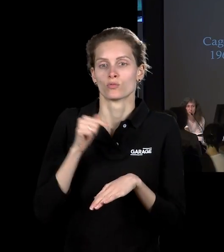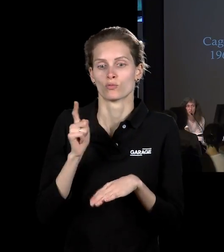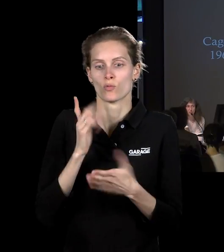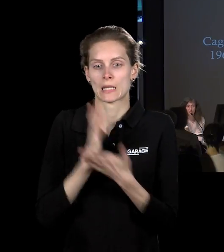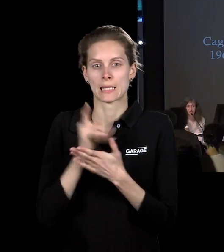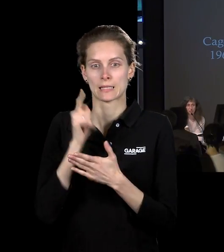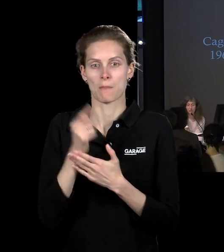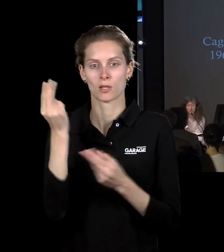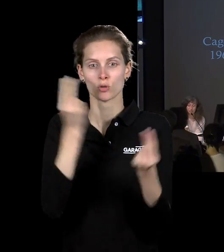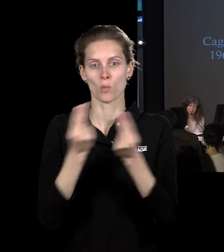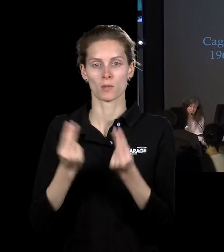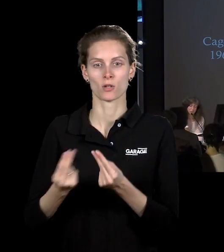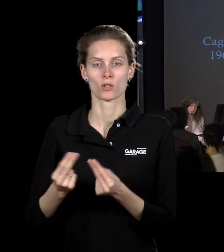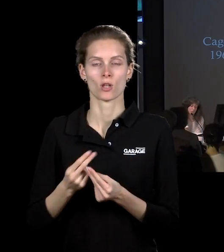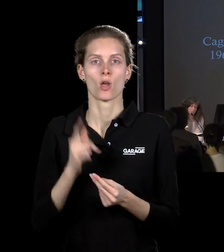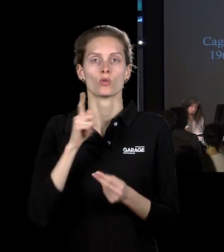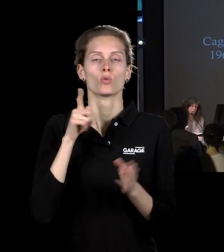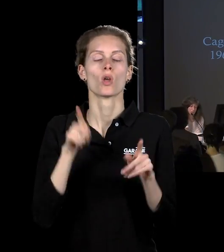которые непроизвольно раздадутся